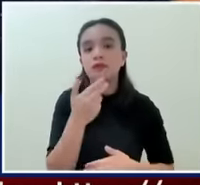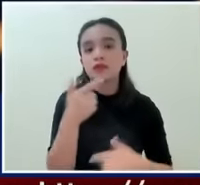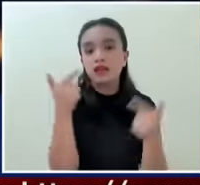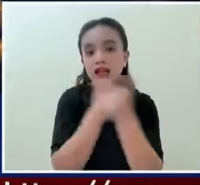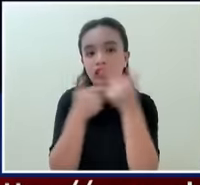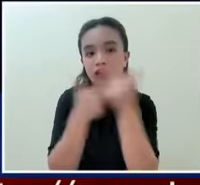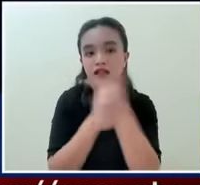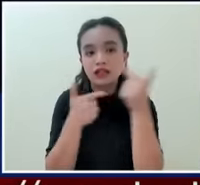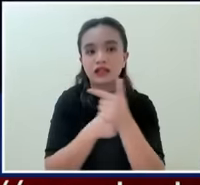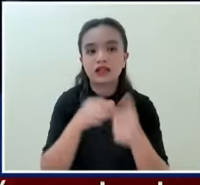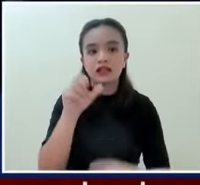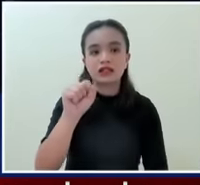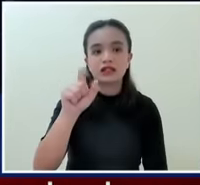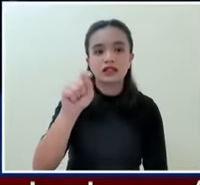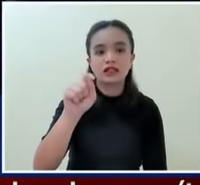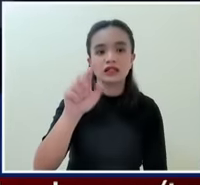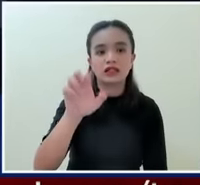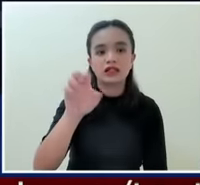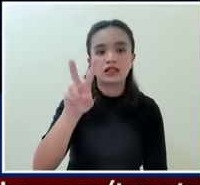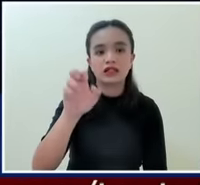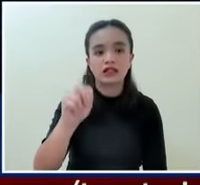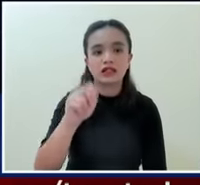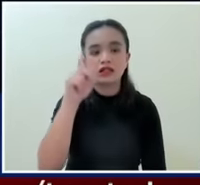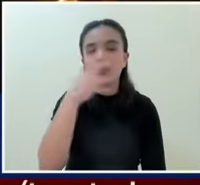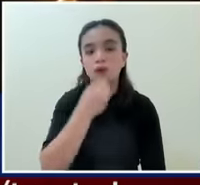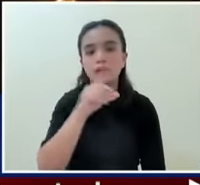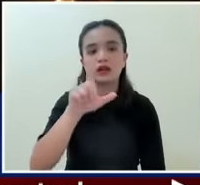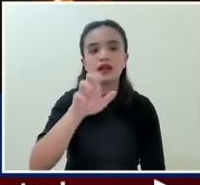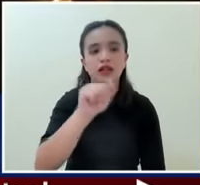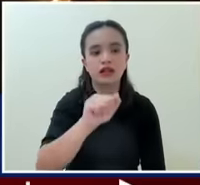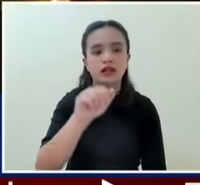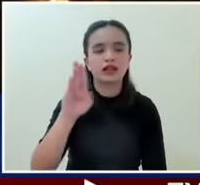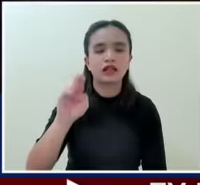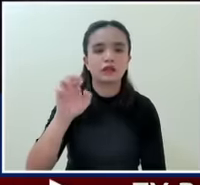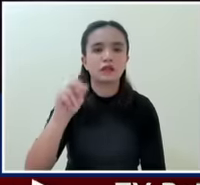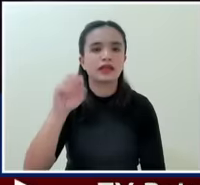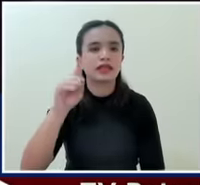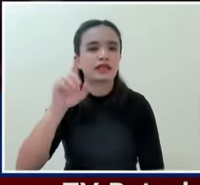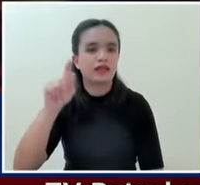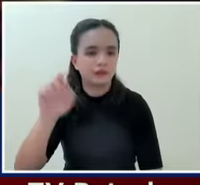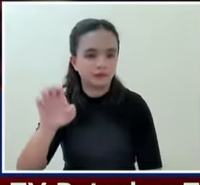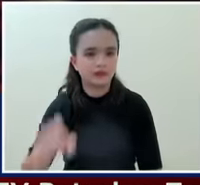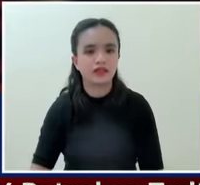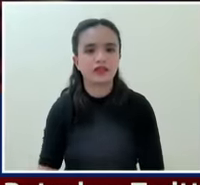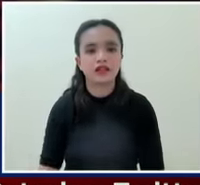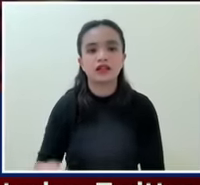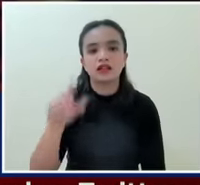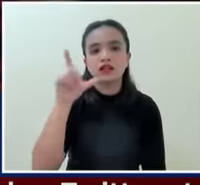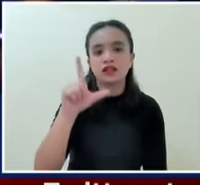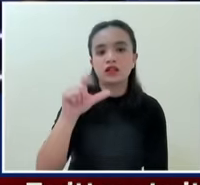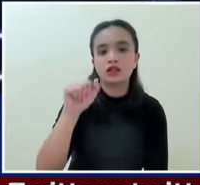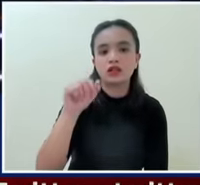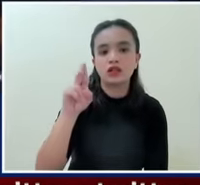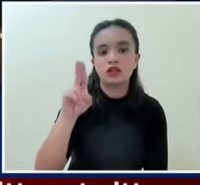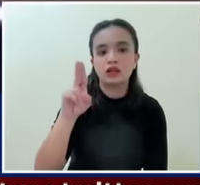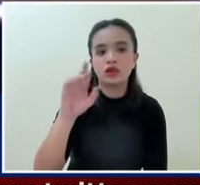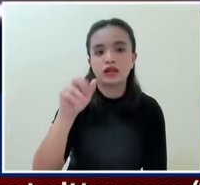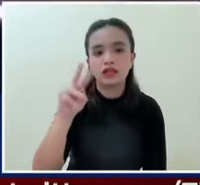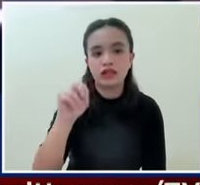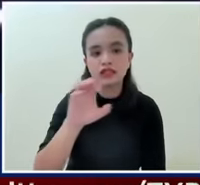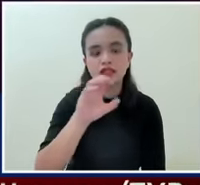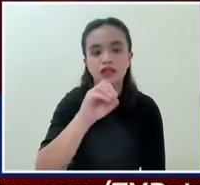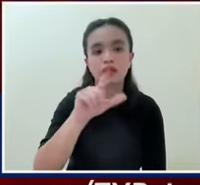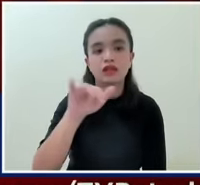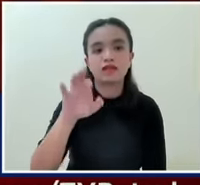na Stephen Sondheim's Old Friends ni Lea Salonga at Bernadette Peters. Ang Laurence Olivier Awards ang isa sa mga